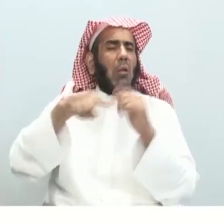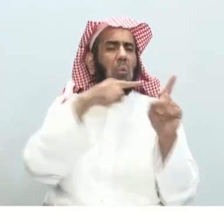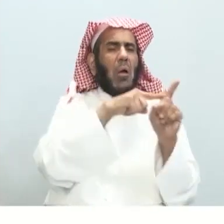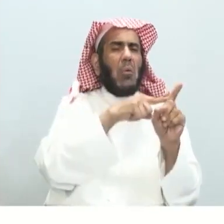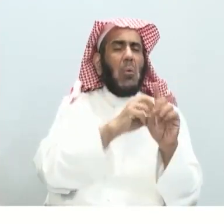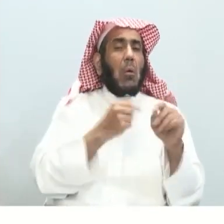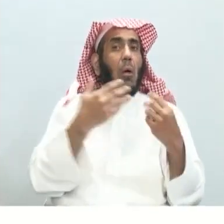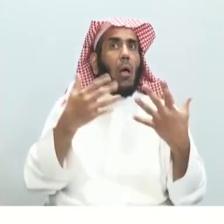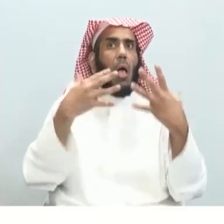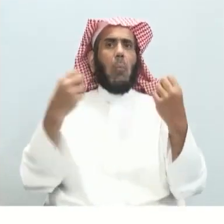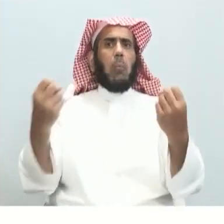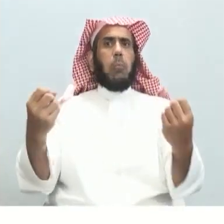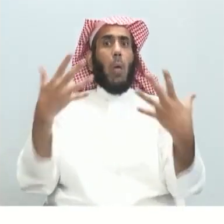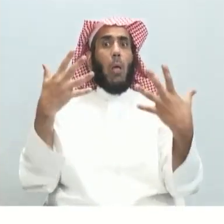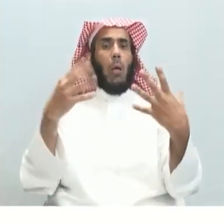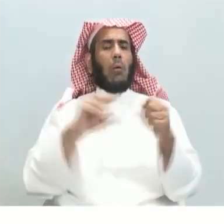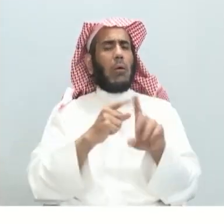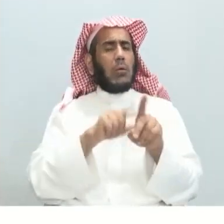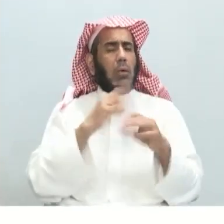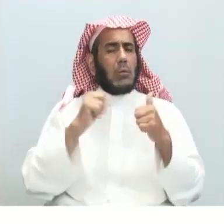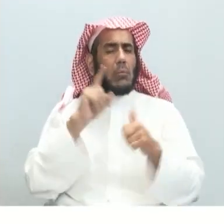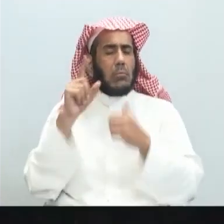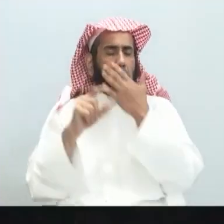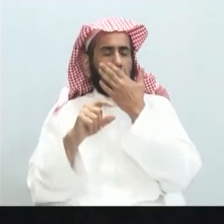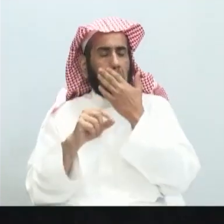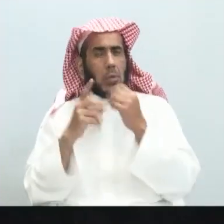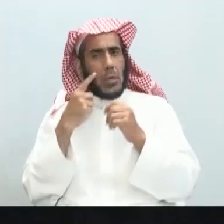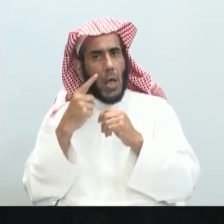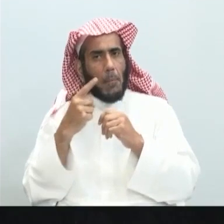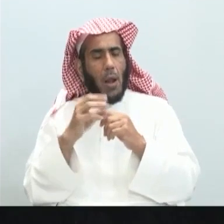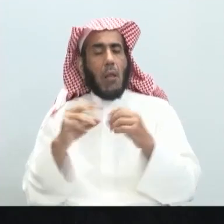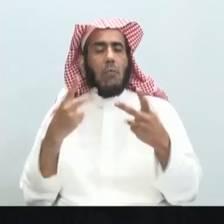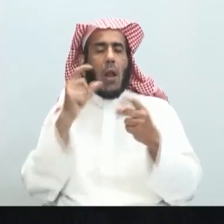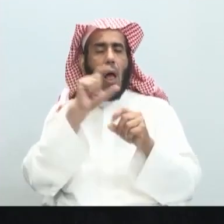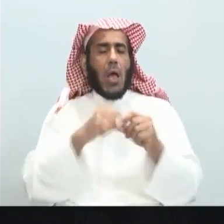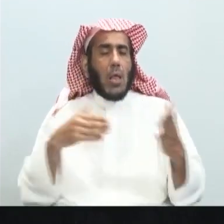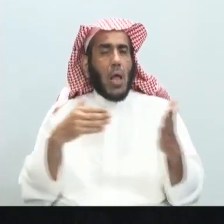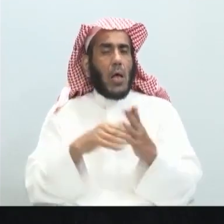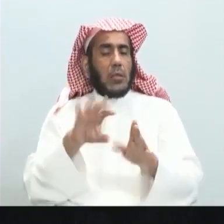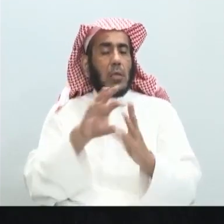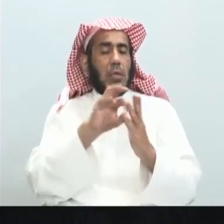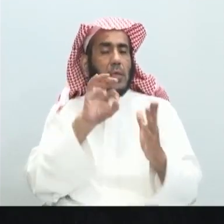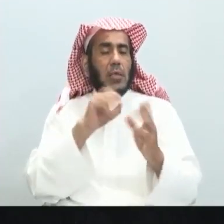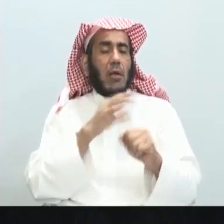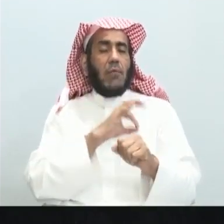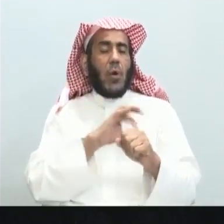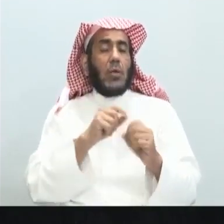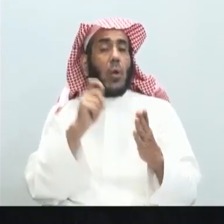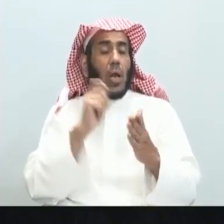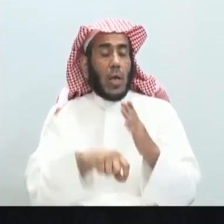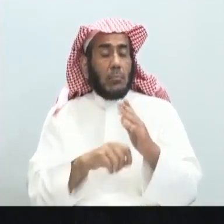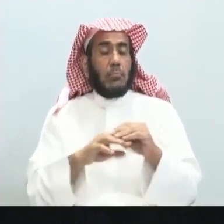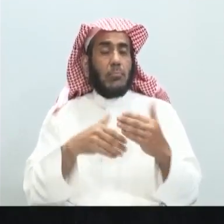قوم مسحورون وهذا يجعل الطالب والطالبه يتامل في الايات حتى يستخرج الفوائد والاحكام